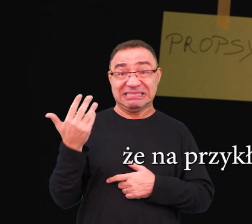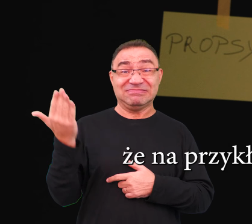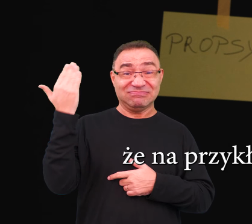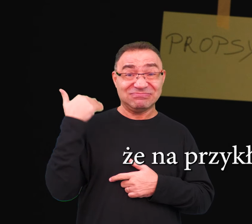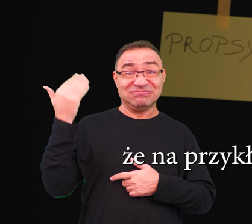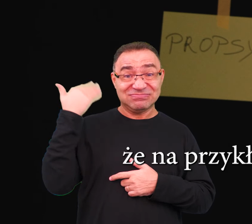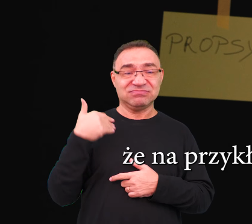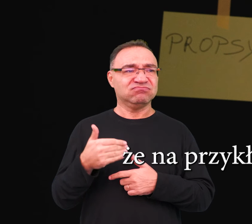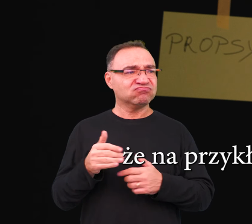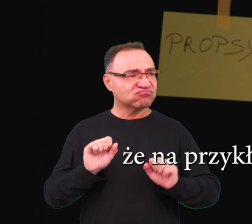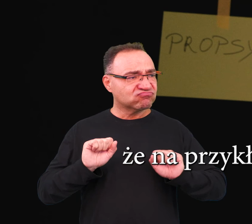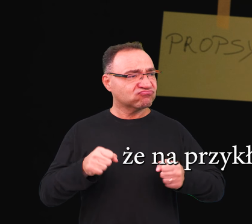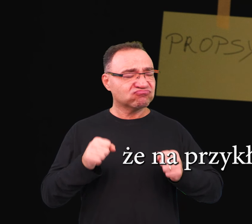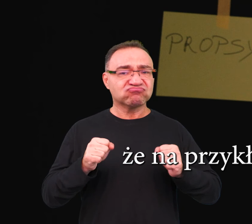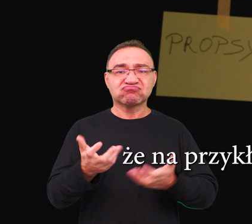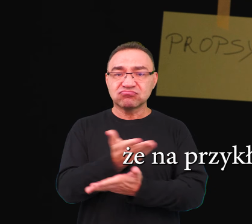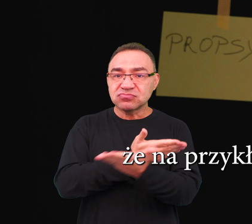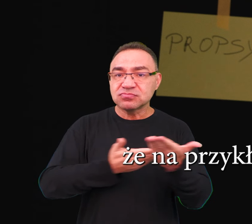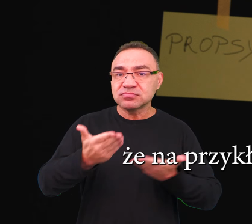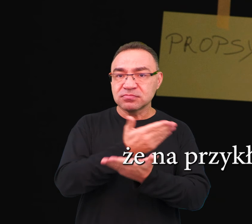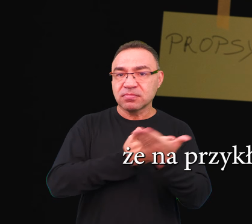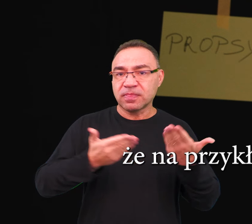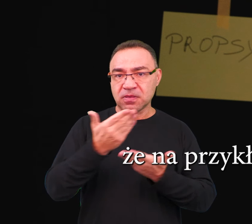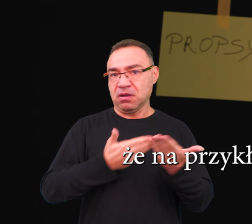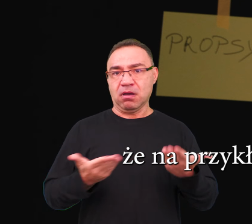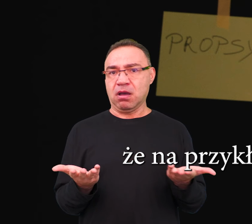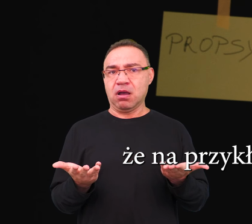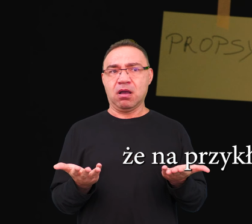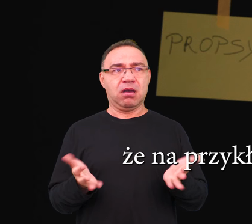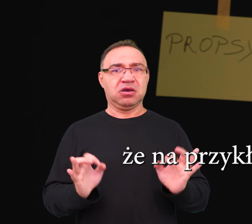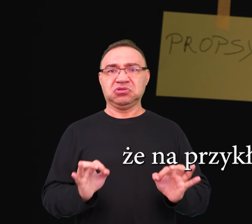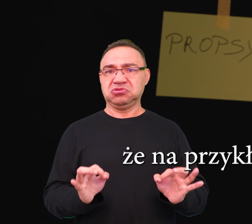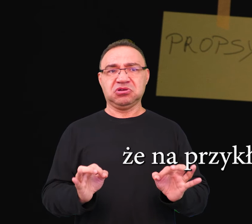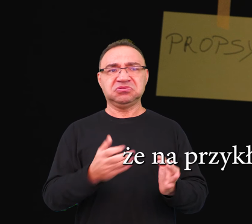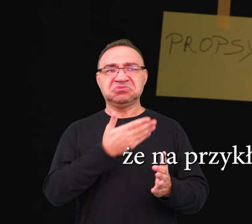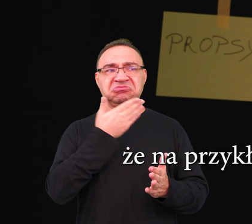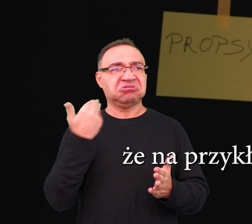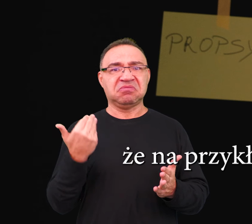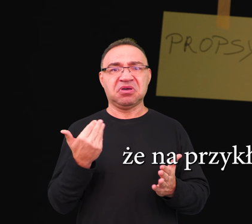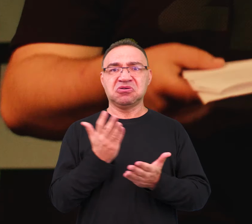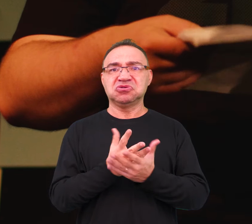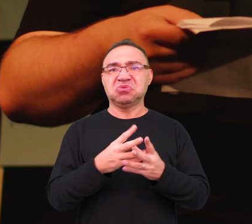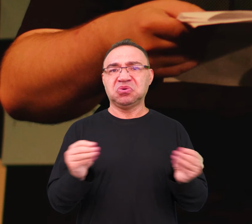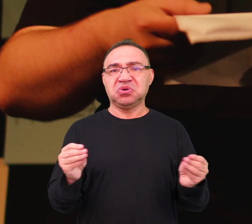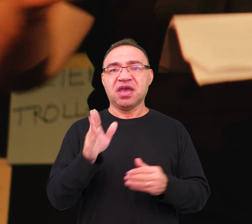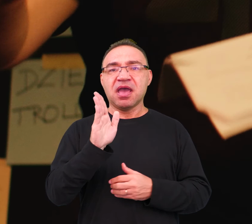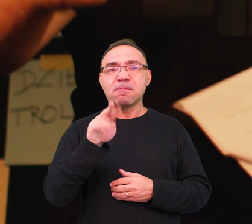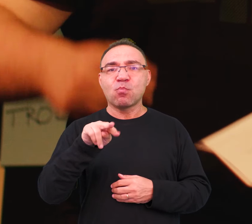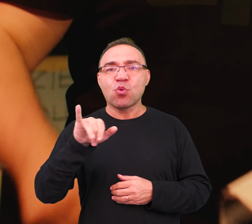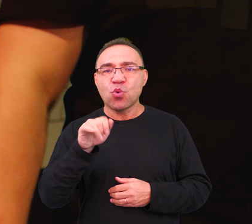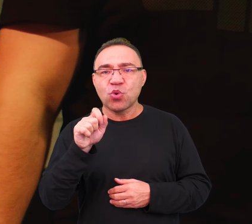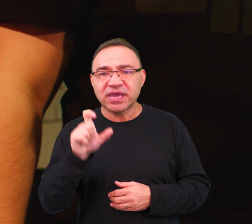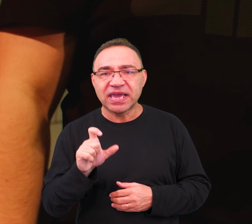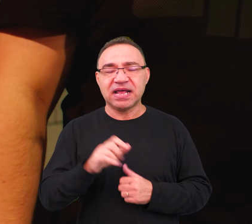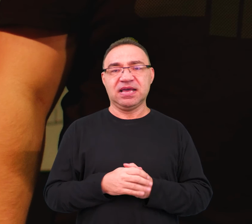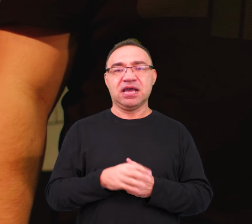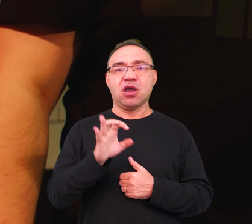były aktywne wśród młodzieży 3 lata temu, teraz już nie są. Bujać